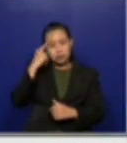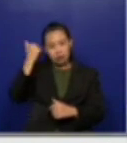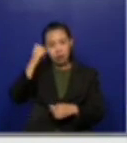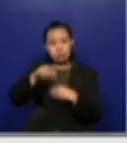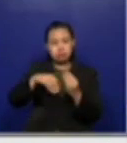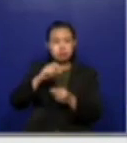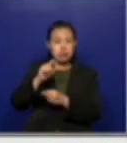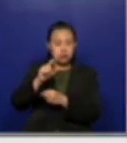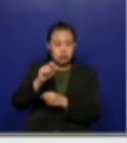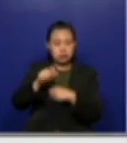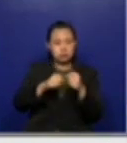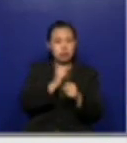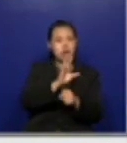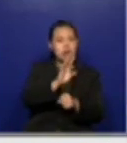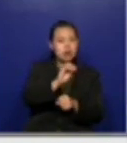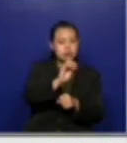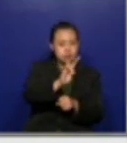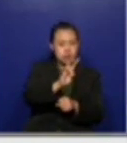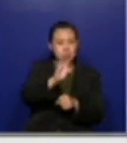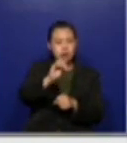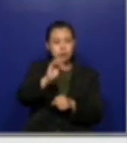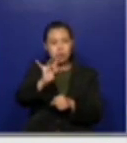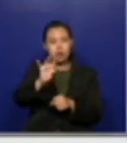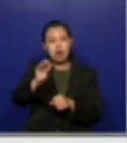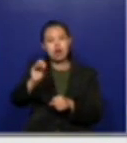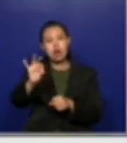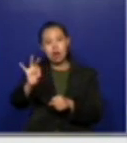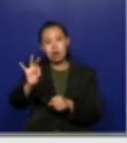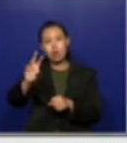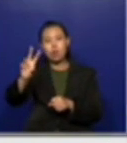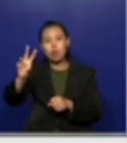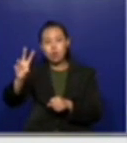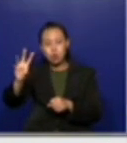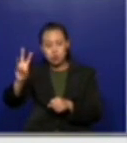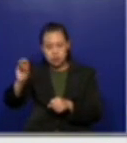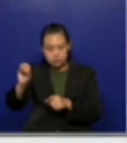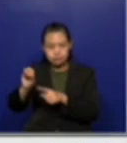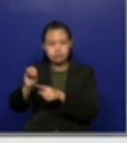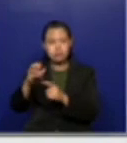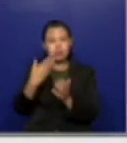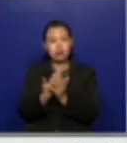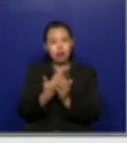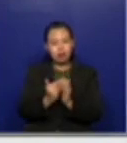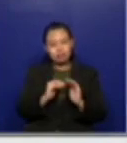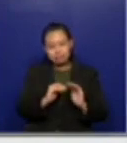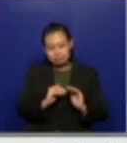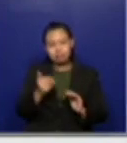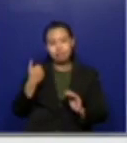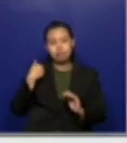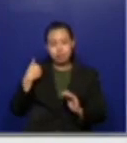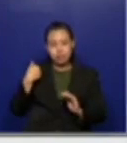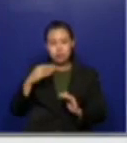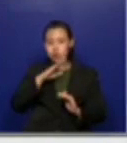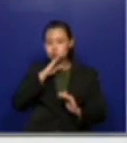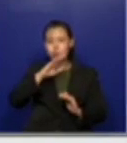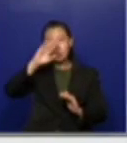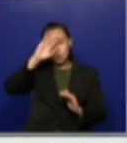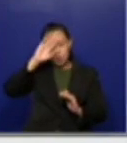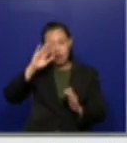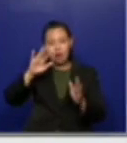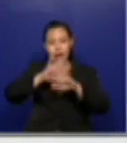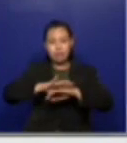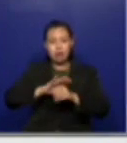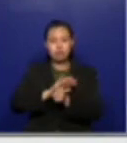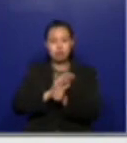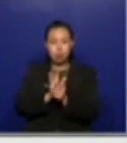งแต่57 58 59 61 62เนี่ยนะท่านมีเงินตุนสำรองเวลาเจ็บไข้ได้ป่วยมันเป็นโควิดในร่างกายมันถูกฝึ